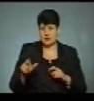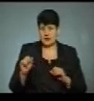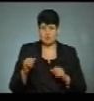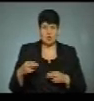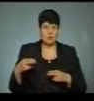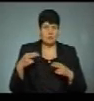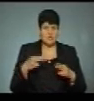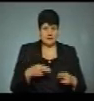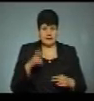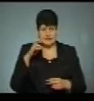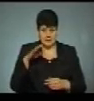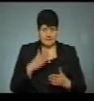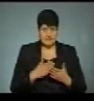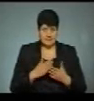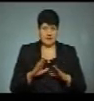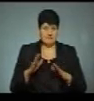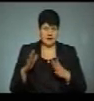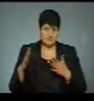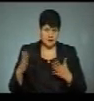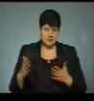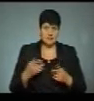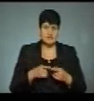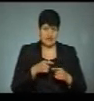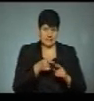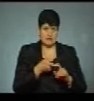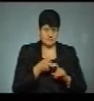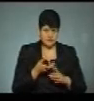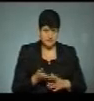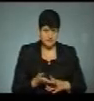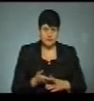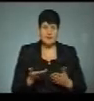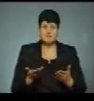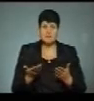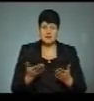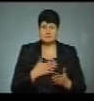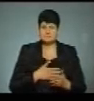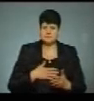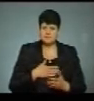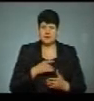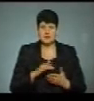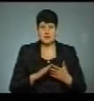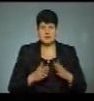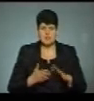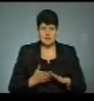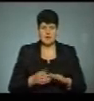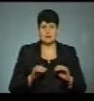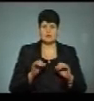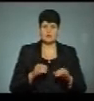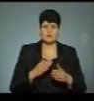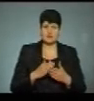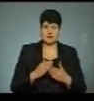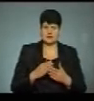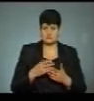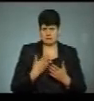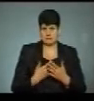приїхали з країн, де є випадки коронавірусної інфекції, яких тривожить їхній стан, можливо, є якісь симптоми,